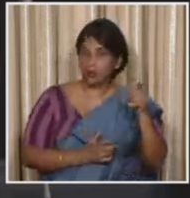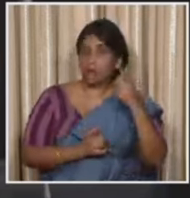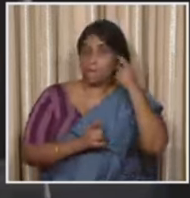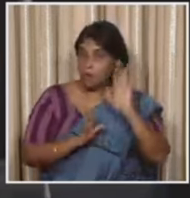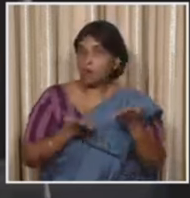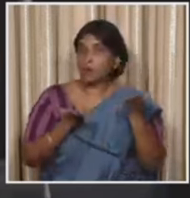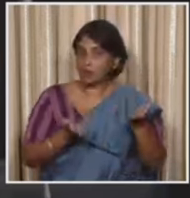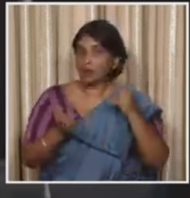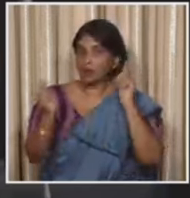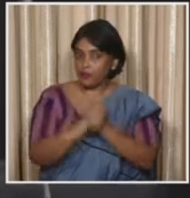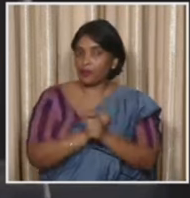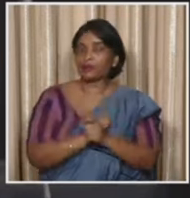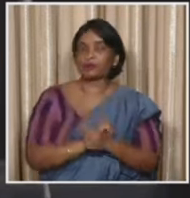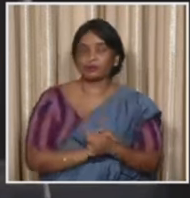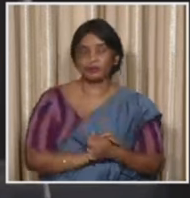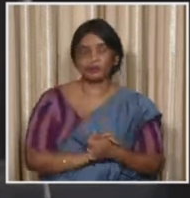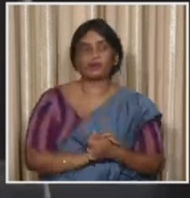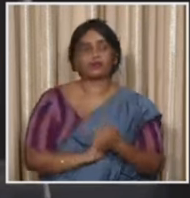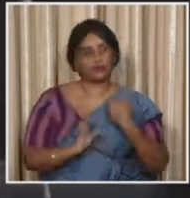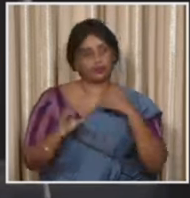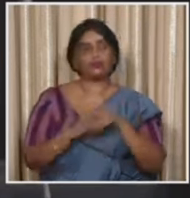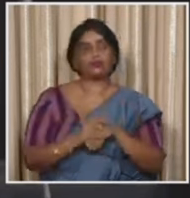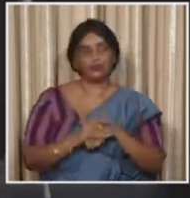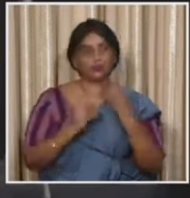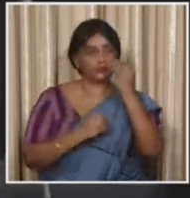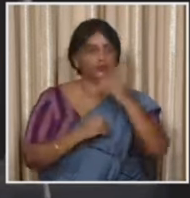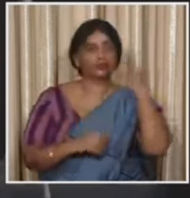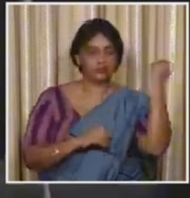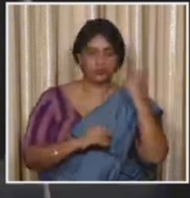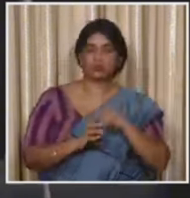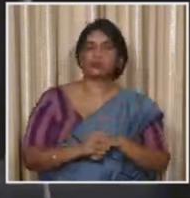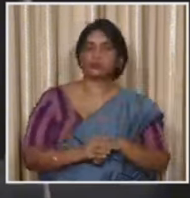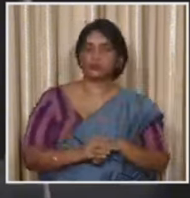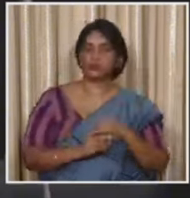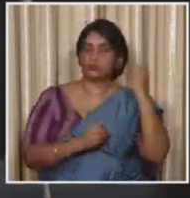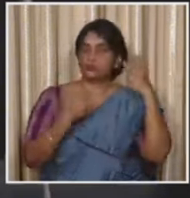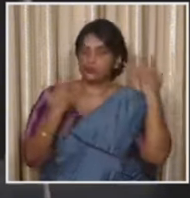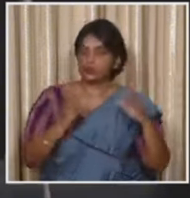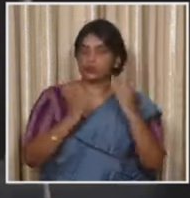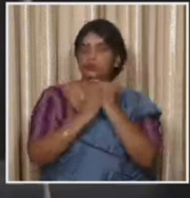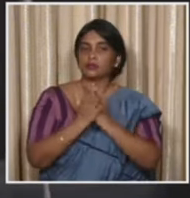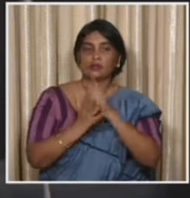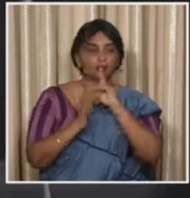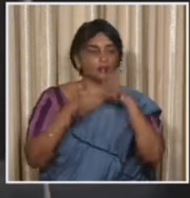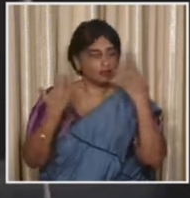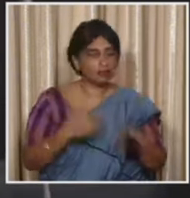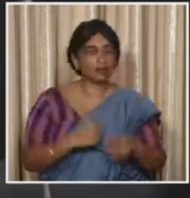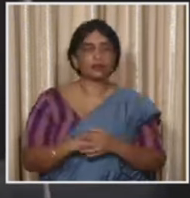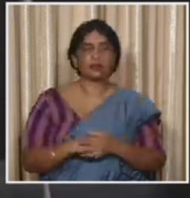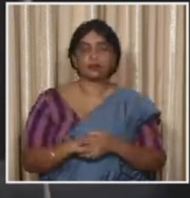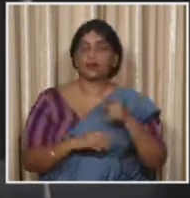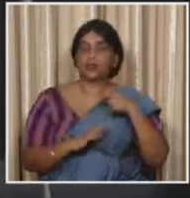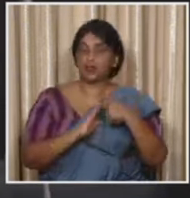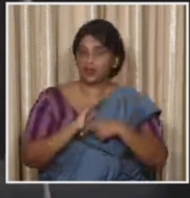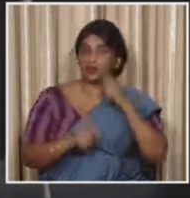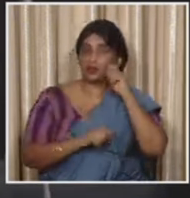බලාපොරොත්තු වෙන වෙනස කියලා අහනවා. මමත් හිටියේ බඩු බෙදෙන රැස්වීමක. බඩු බෙදලා බඩු ලයිස්තුව කියවල ඉවරලා අහනවා මේ රටේ